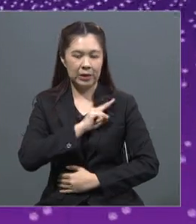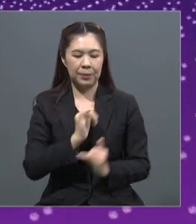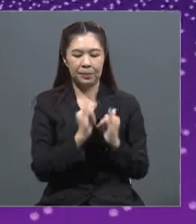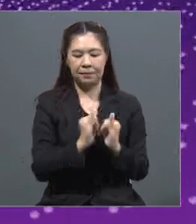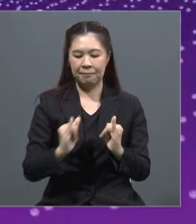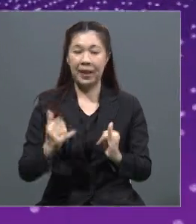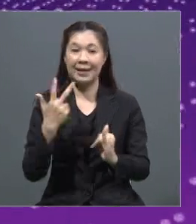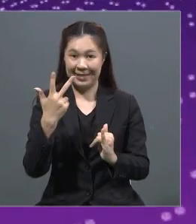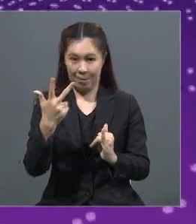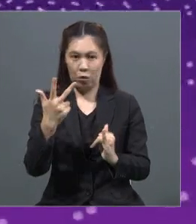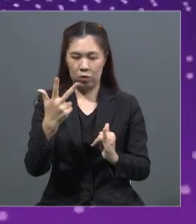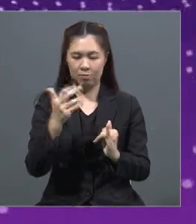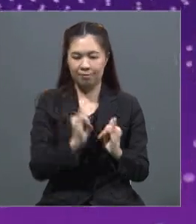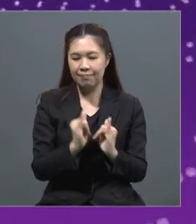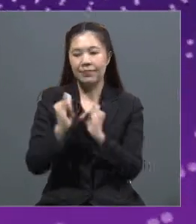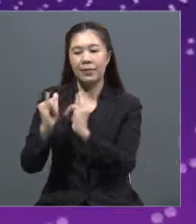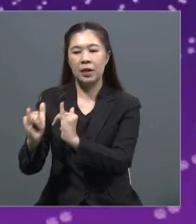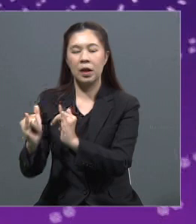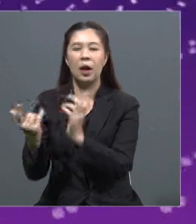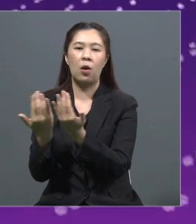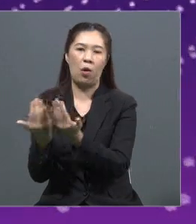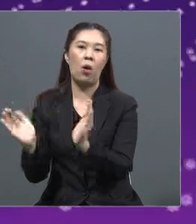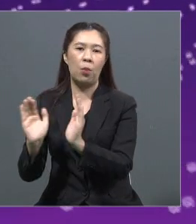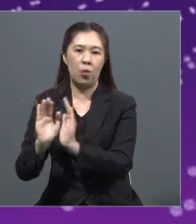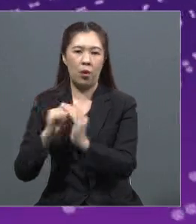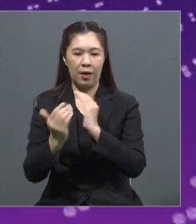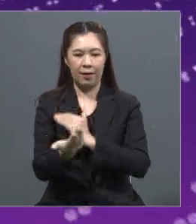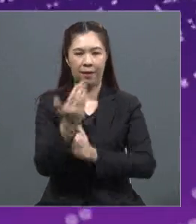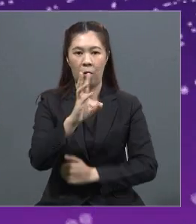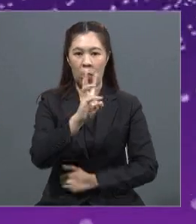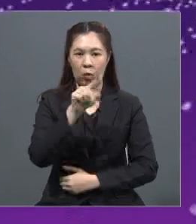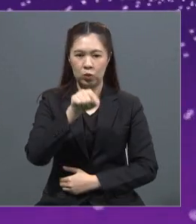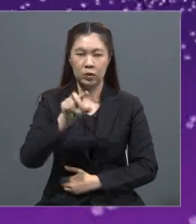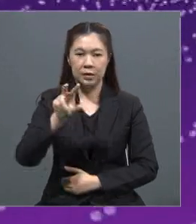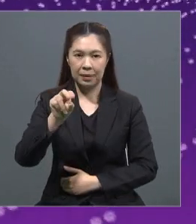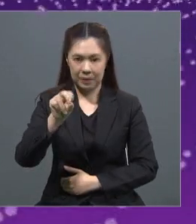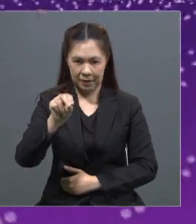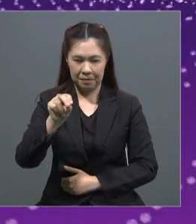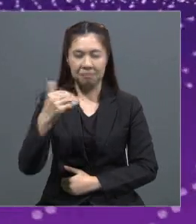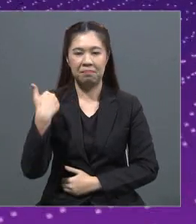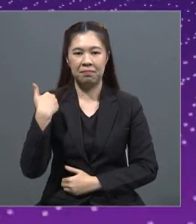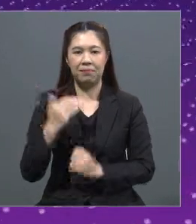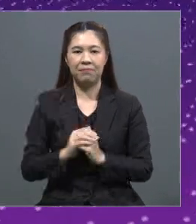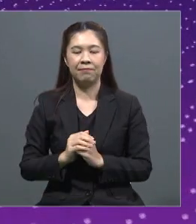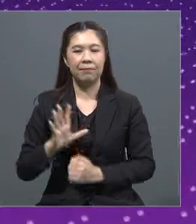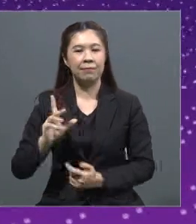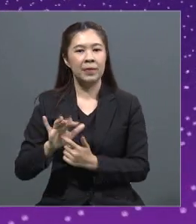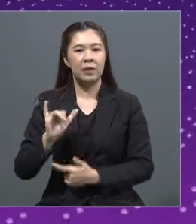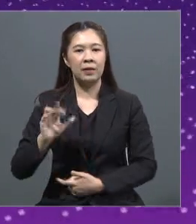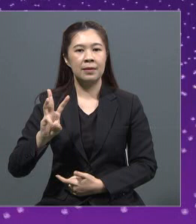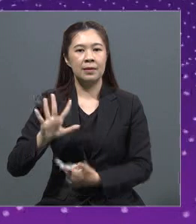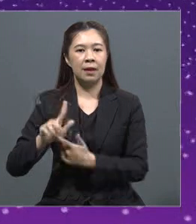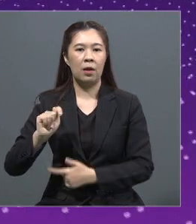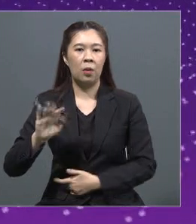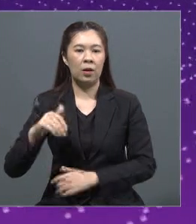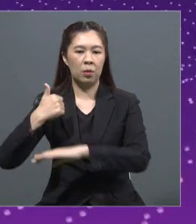3คนเนี่ยกลับไปสู่ครอบครัวนะคะอย่างเมื่อช่วงเช้าเวลาประมาณสัก 6:10นก็ได้รับการยืนยันจากนายชัยวัฒน์ชื่นโกสุม